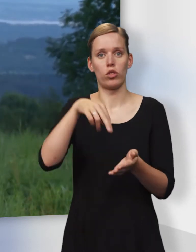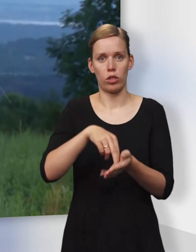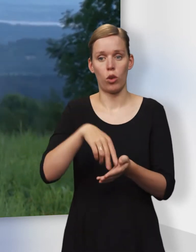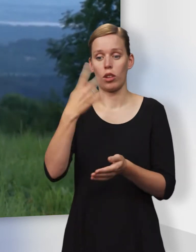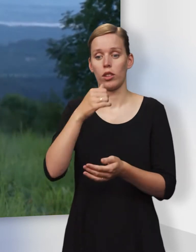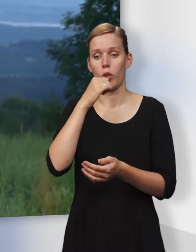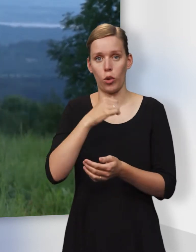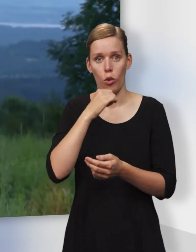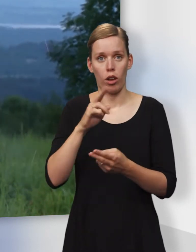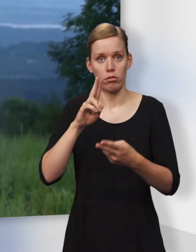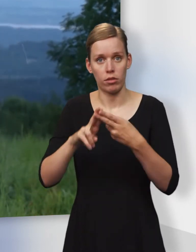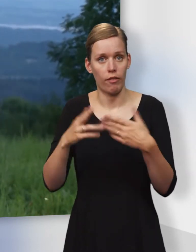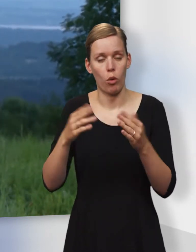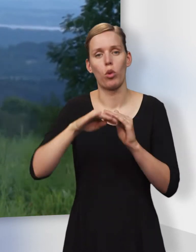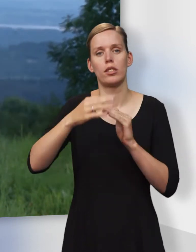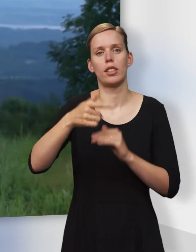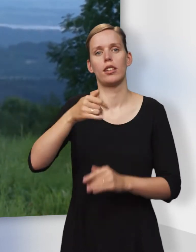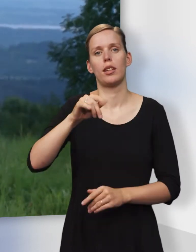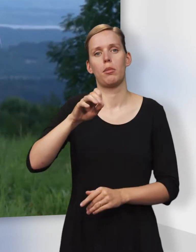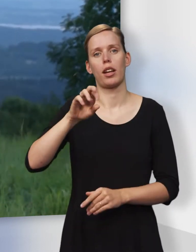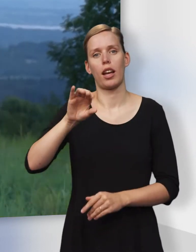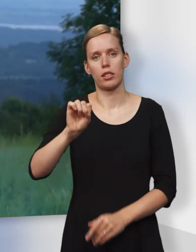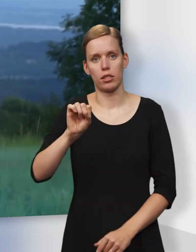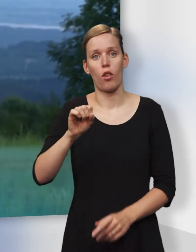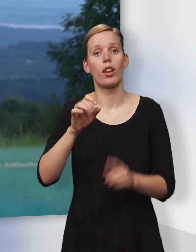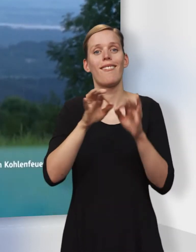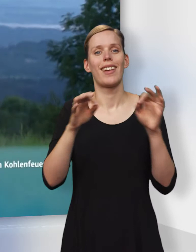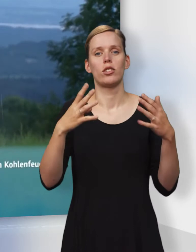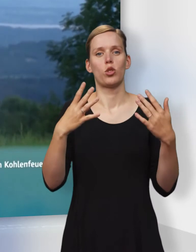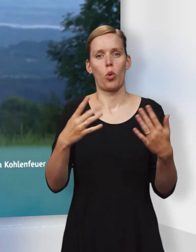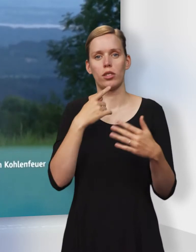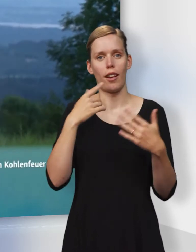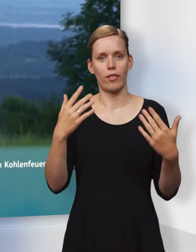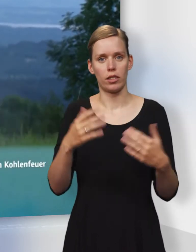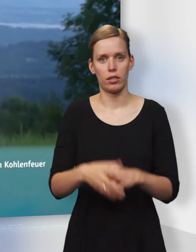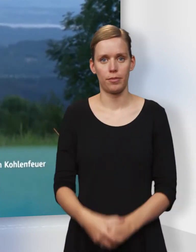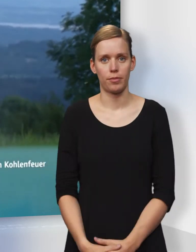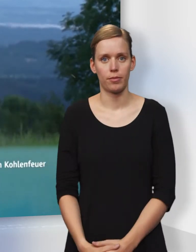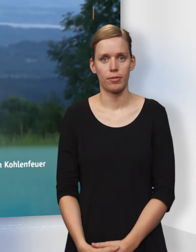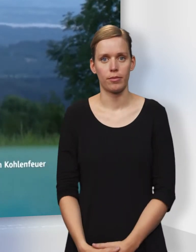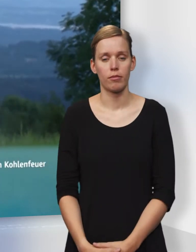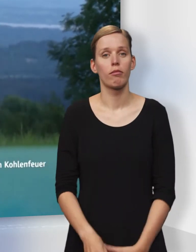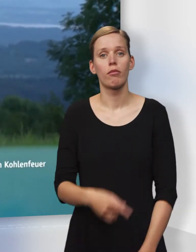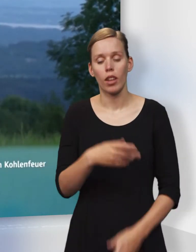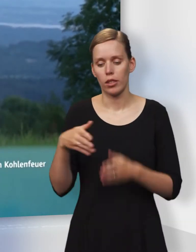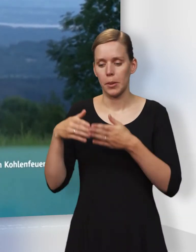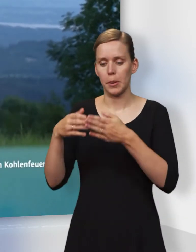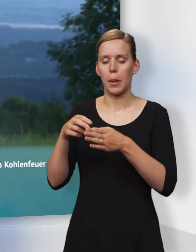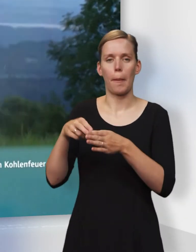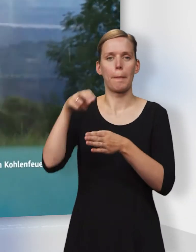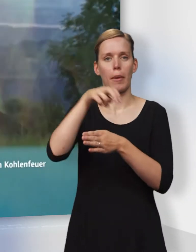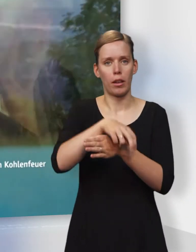am See Tiberias. Und in Vers 9 heißt es dann, als sie nun ans Land stiegen, sahen sie